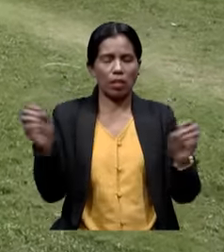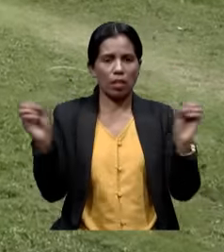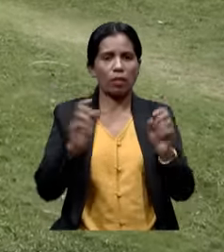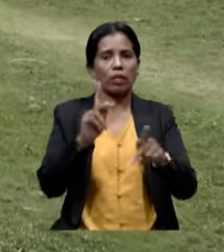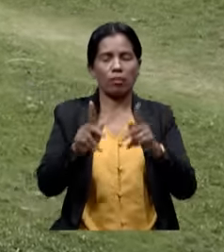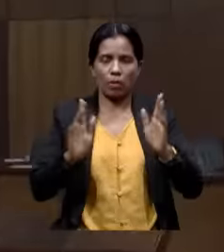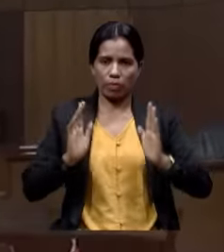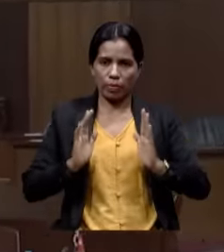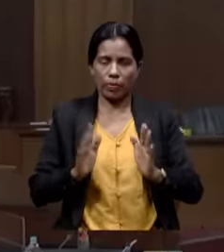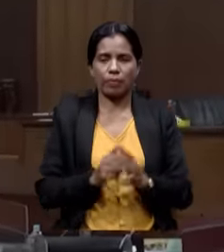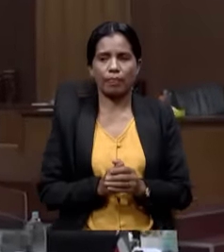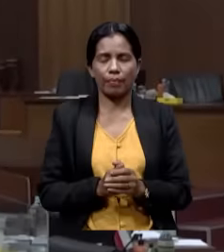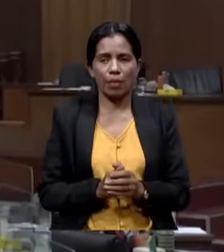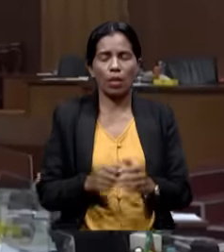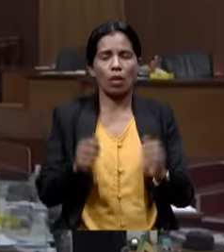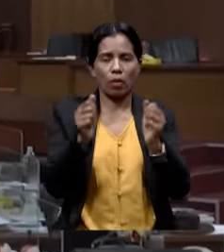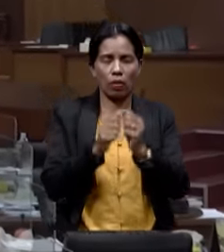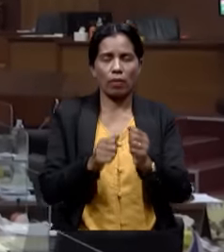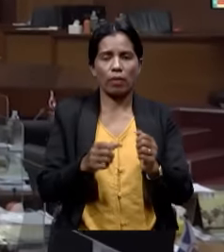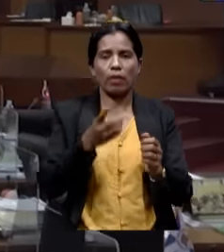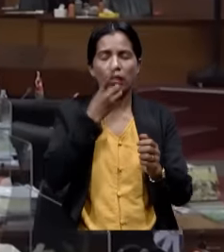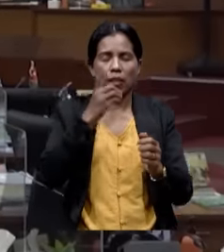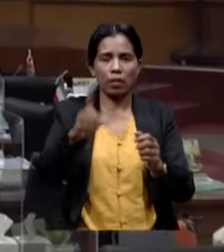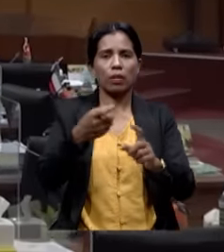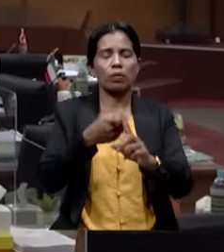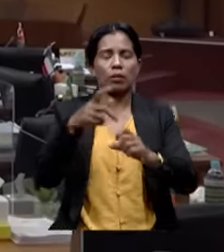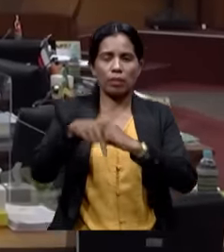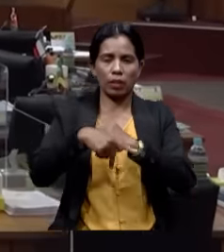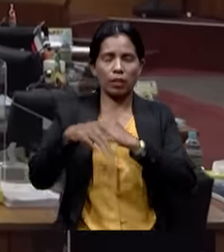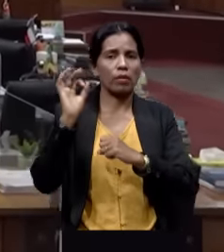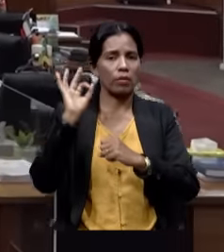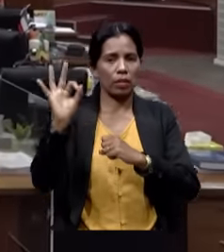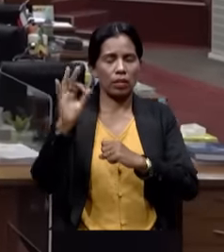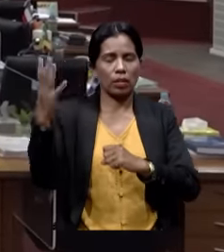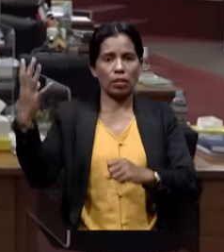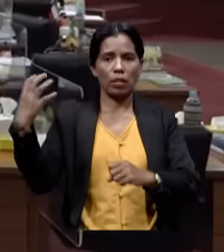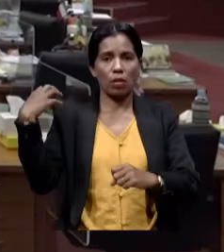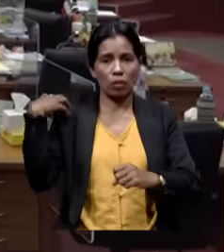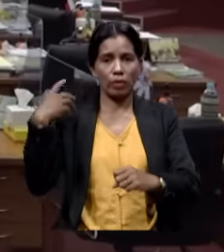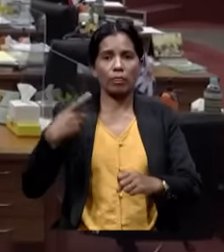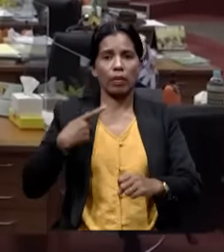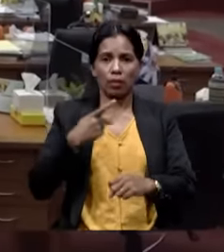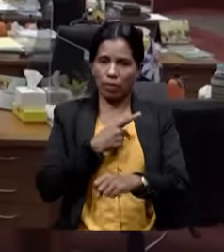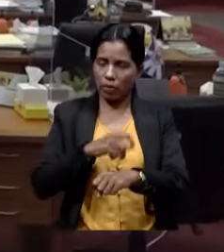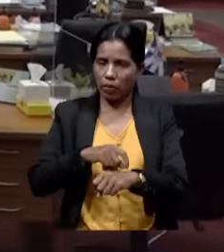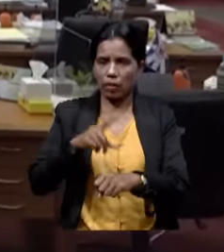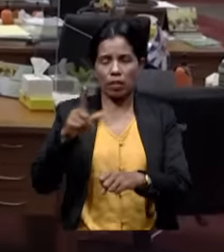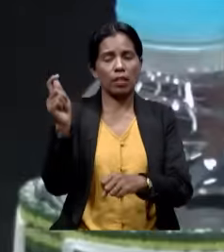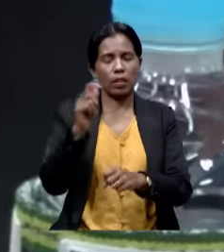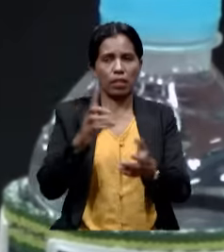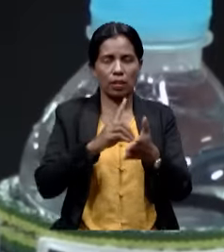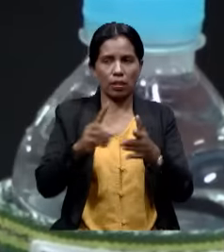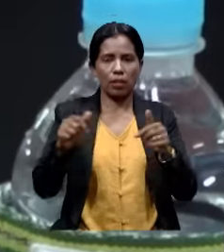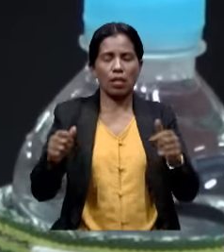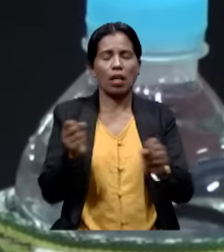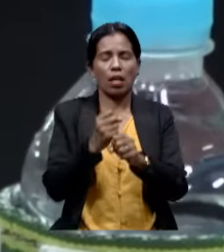bodet. Ho deklarasaun no kritiku husi deputado bankada Fretolin ia plenaria parlamento nasional, terza foi lalaisne, soke